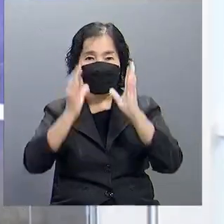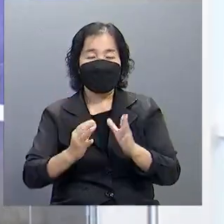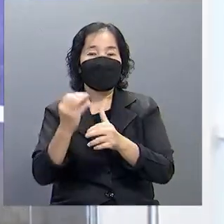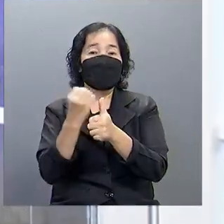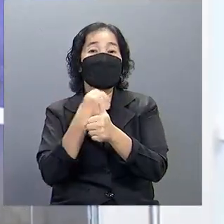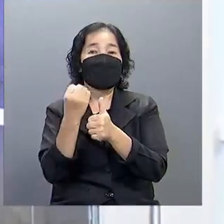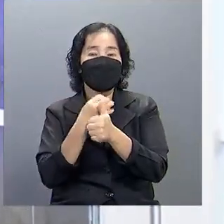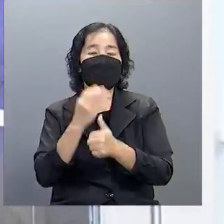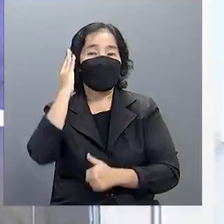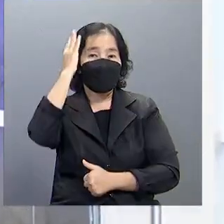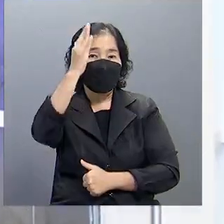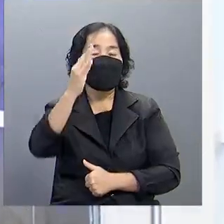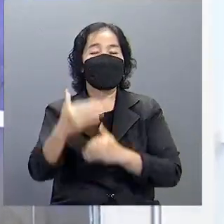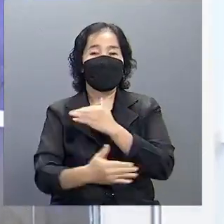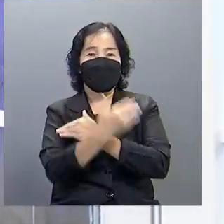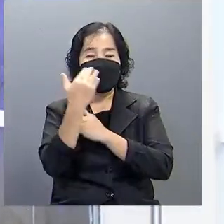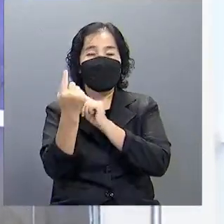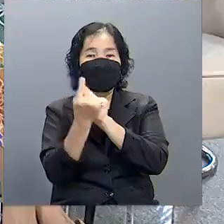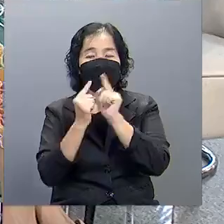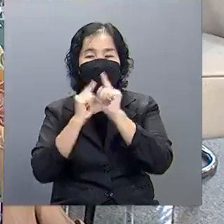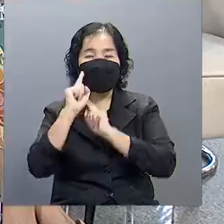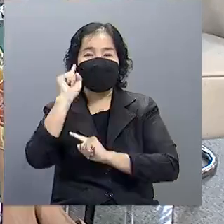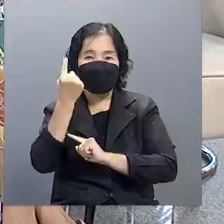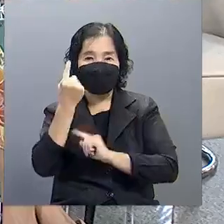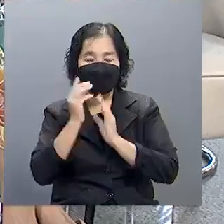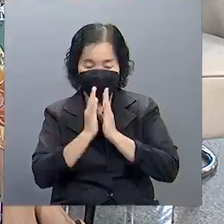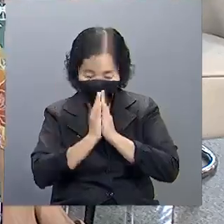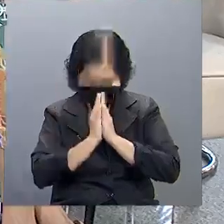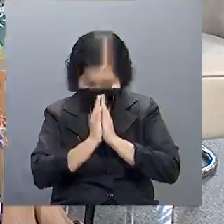หน้ามีข้อเท็จอะไรเนี่ยเรื่องไหนเดี๋ยวนกเปิดอ่านเองครับขอบคุณนะจ๊ะทำดีชาร์จอ่ะ